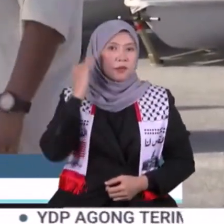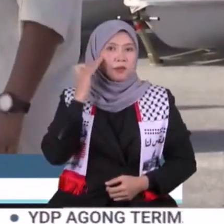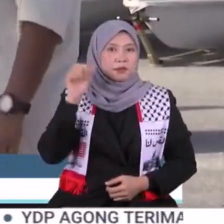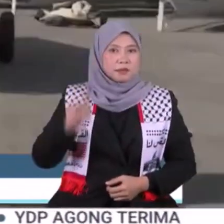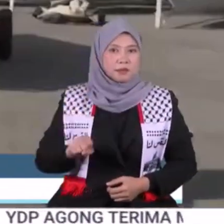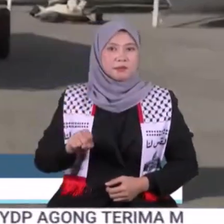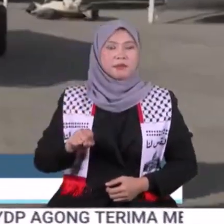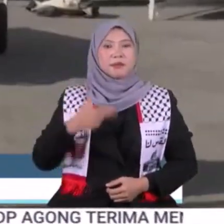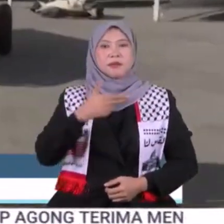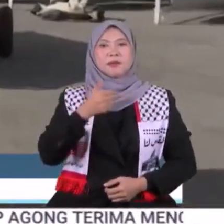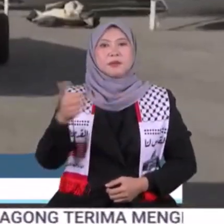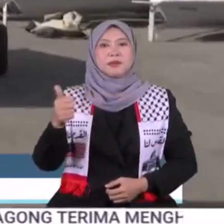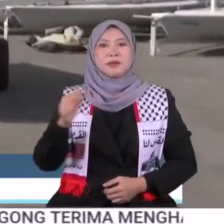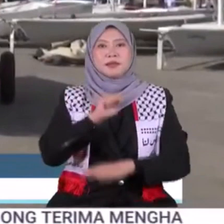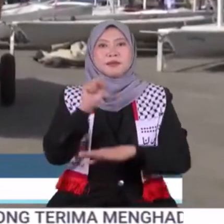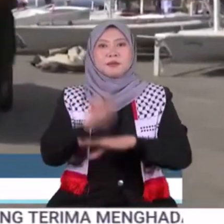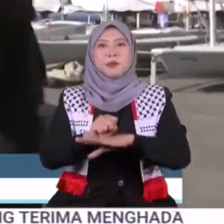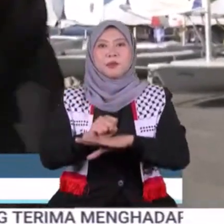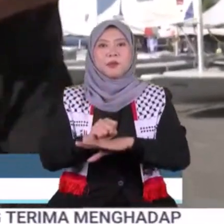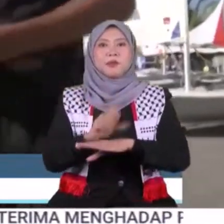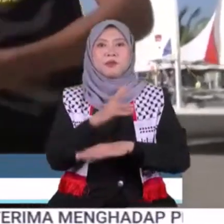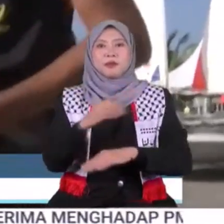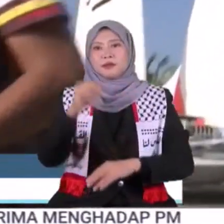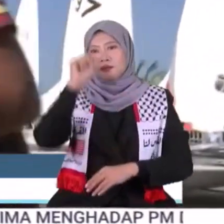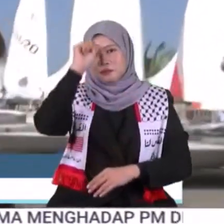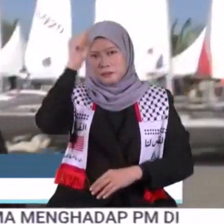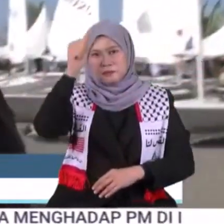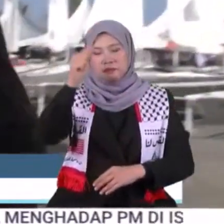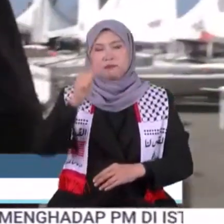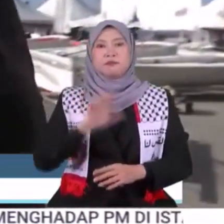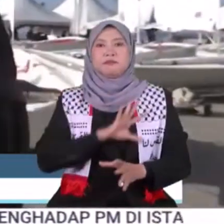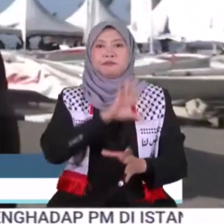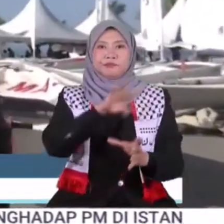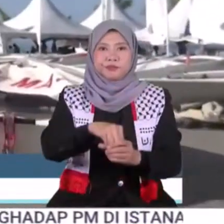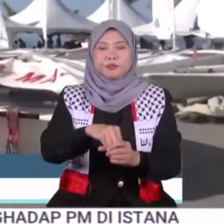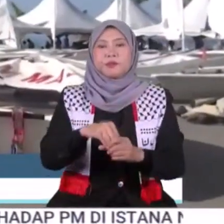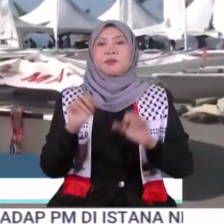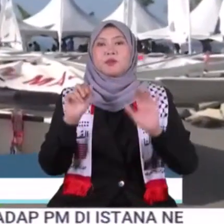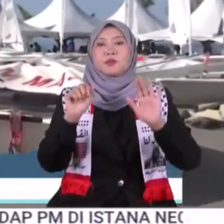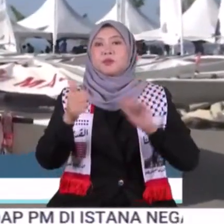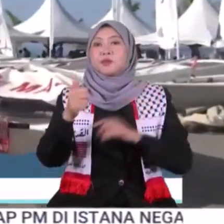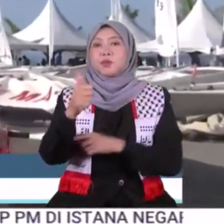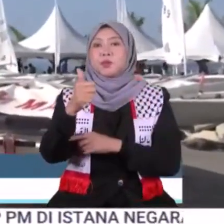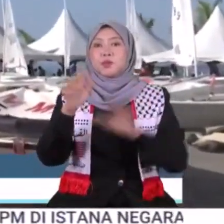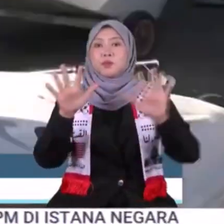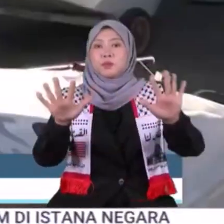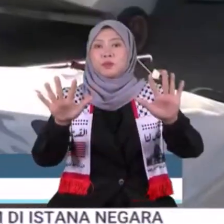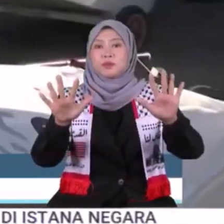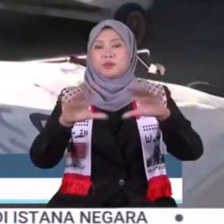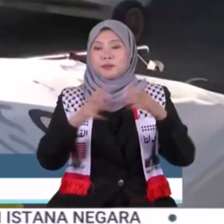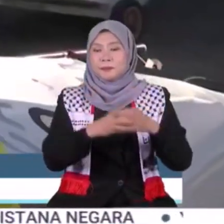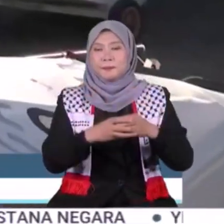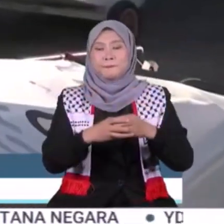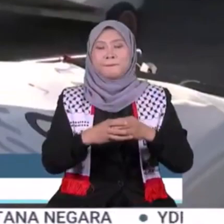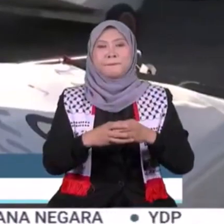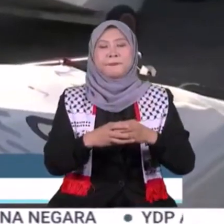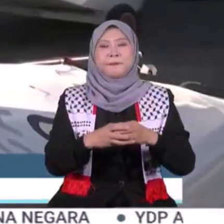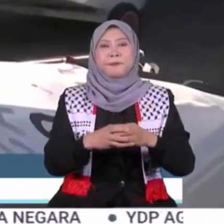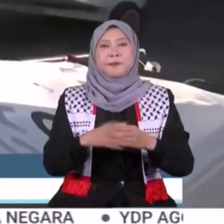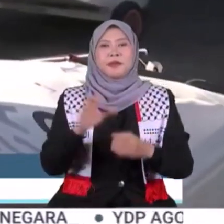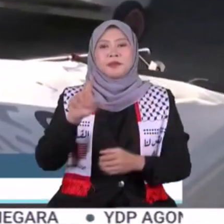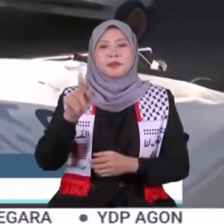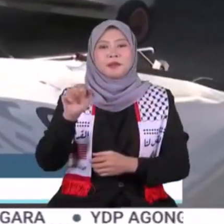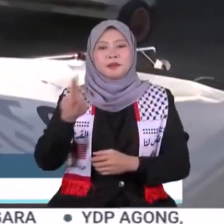Selatan Indonesia Singapura serta India sebanyak 10 kategori dipertandingkan antaranya optimis